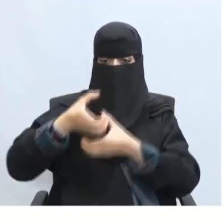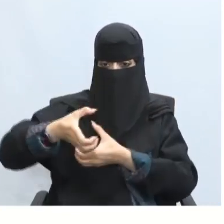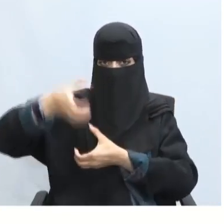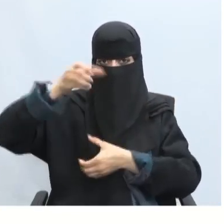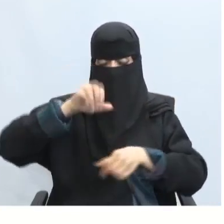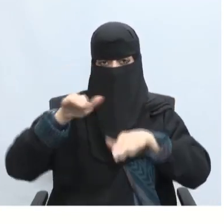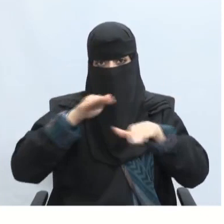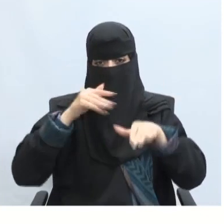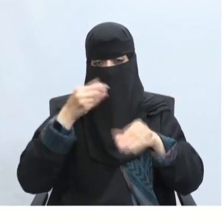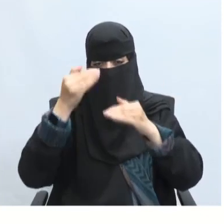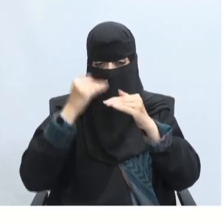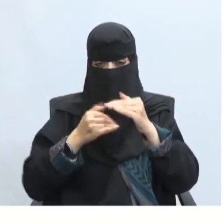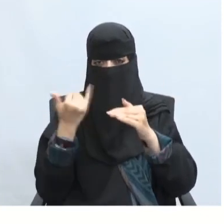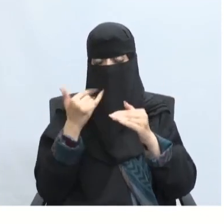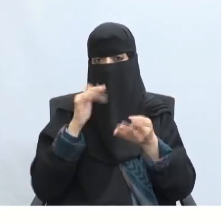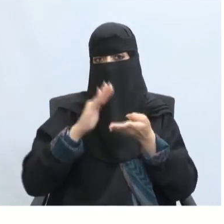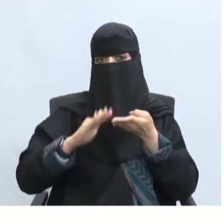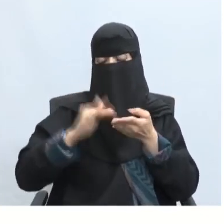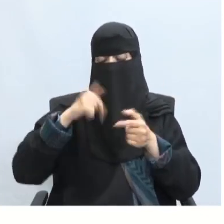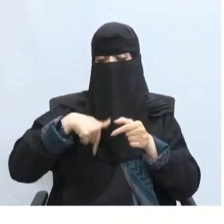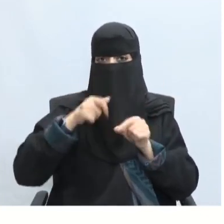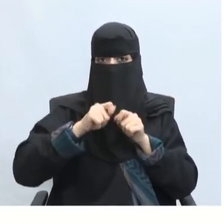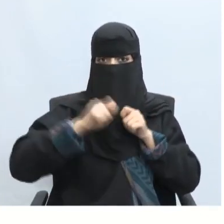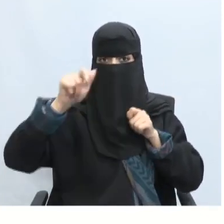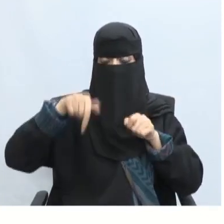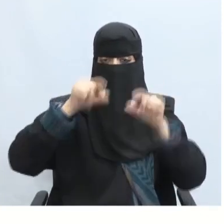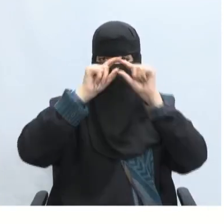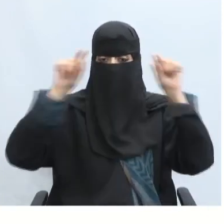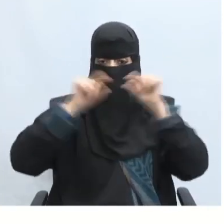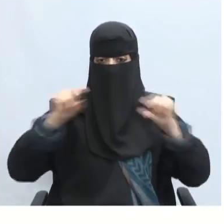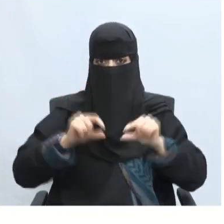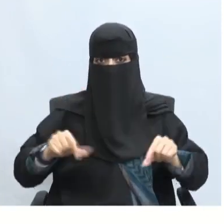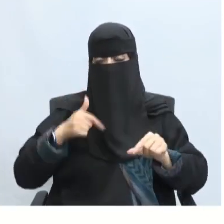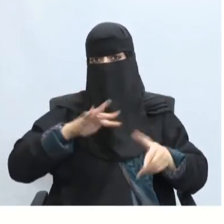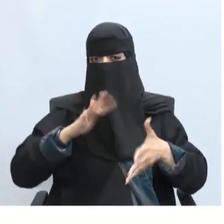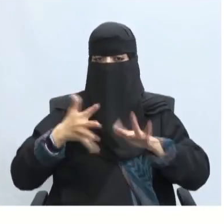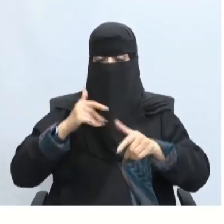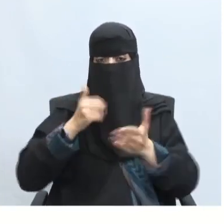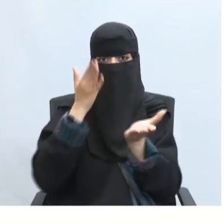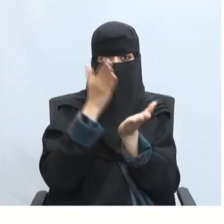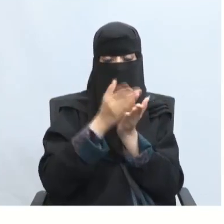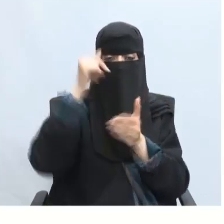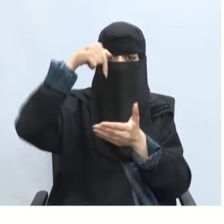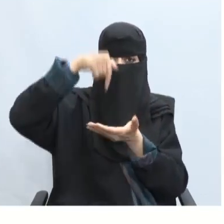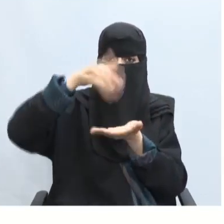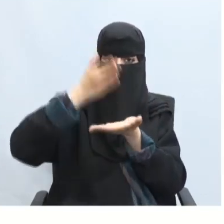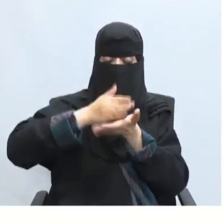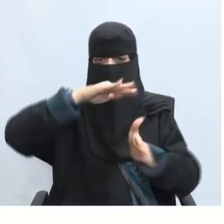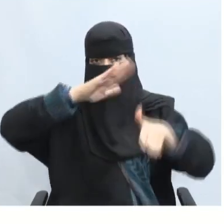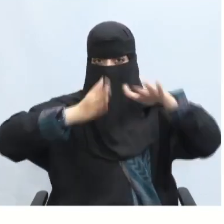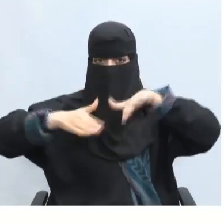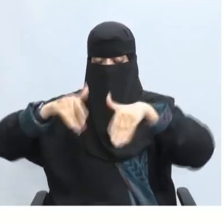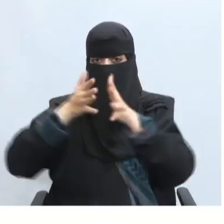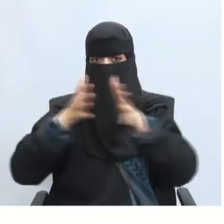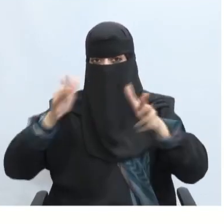زلزاليه اقل خطوره تمتد في خطوط شبه مستقيمه في وسط المحيط الاطلسي